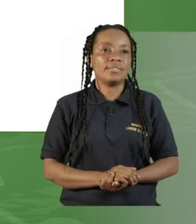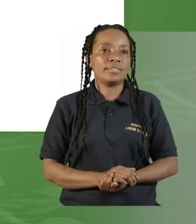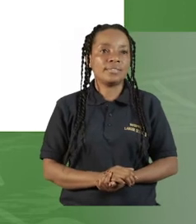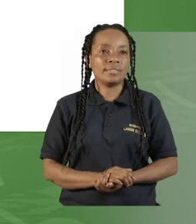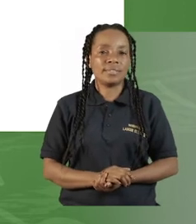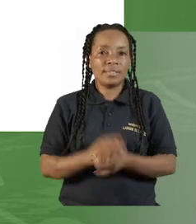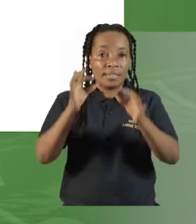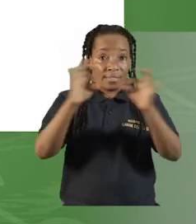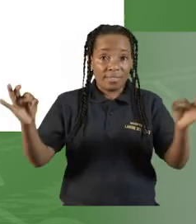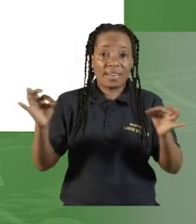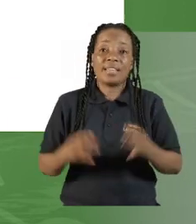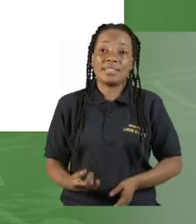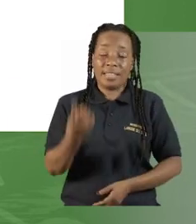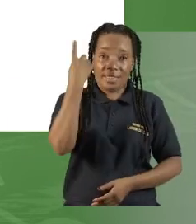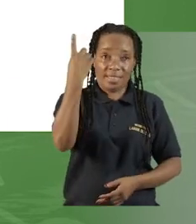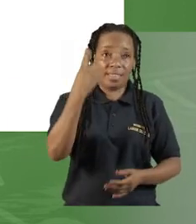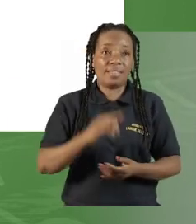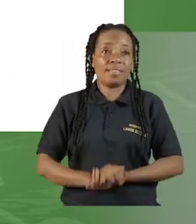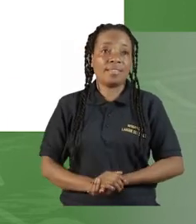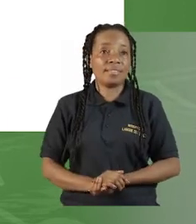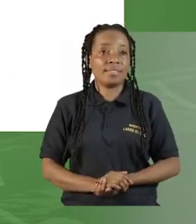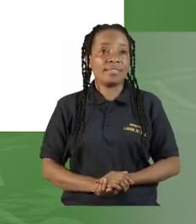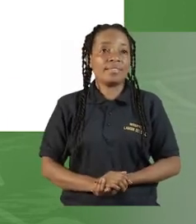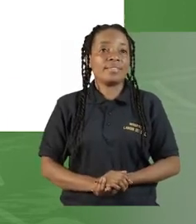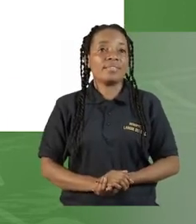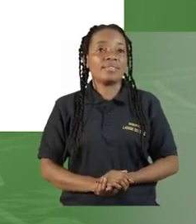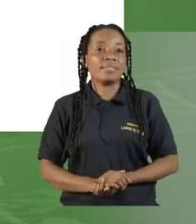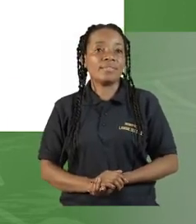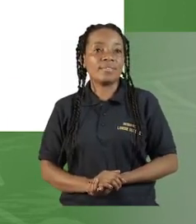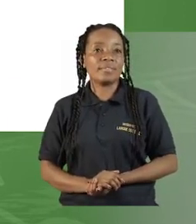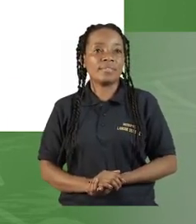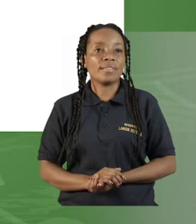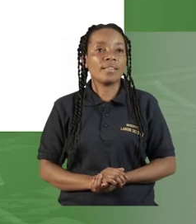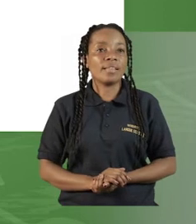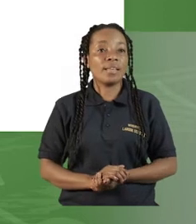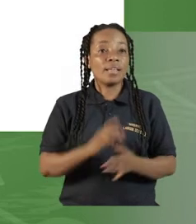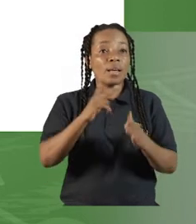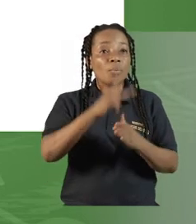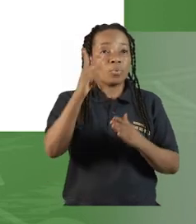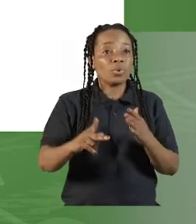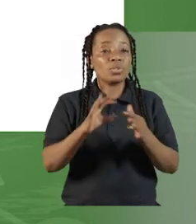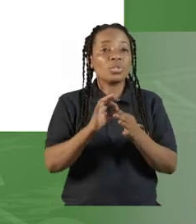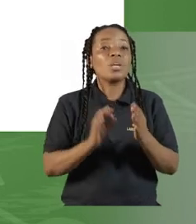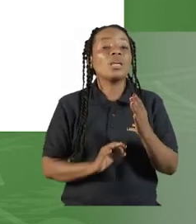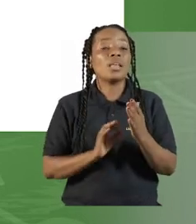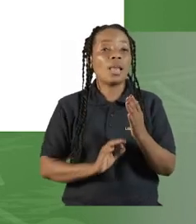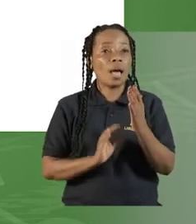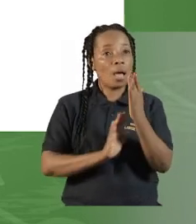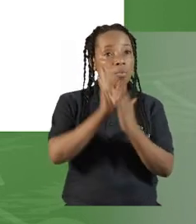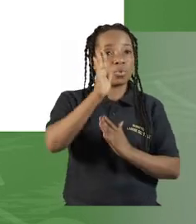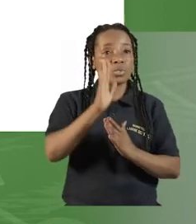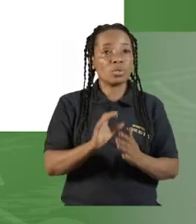Pour la première proposition, on a le produit de la combustion du